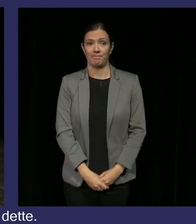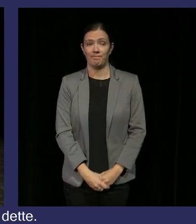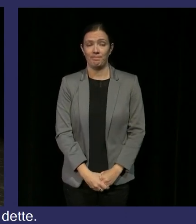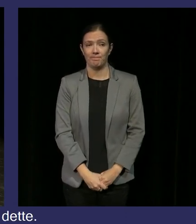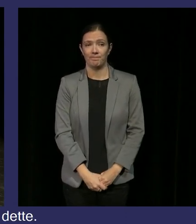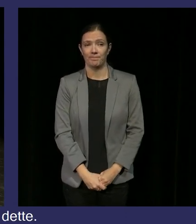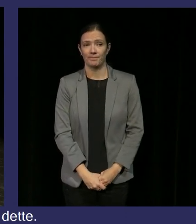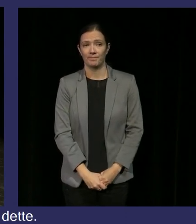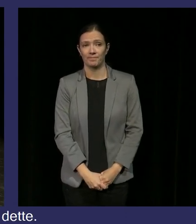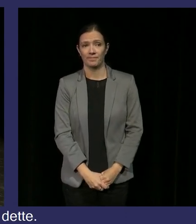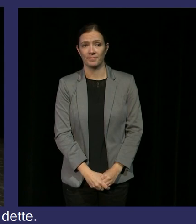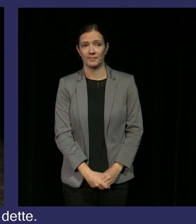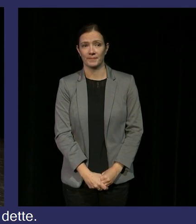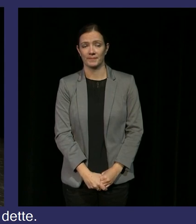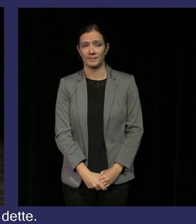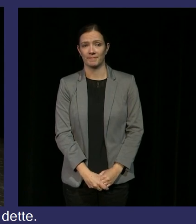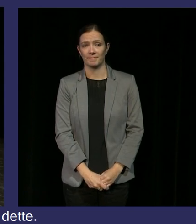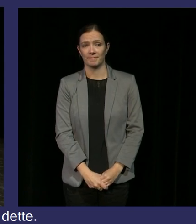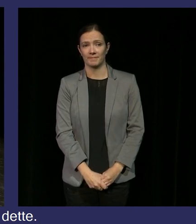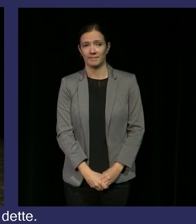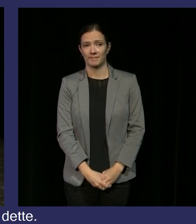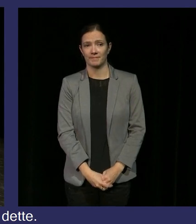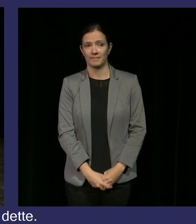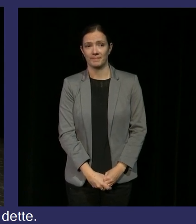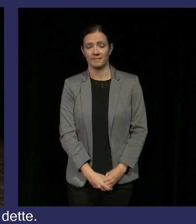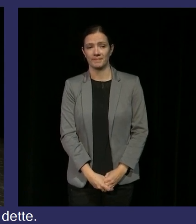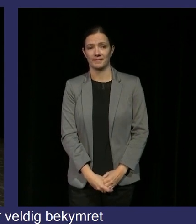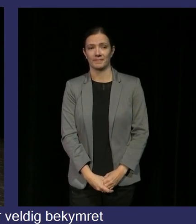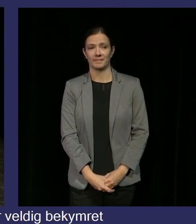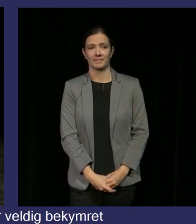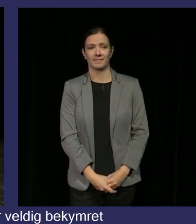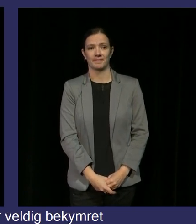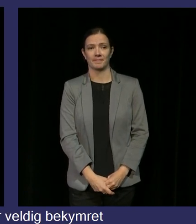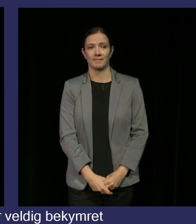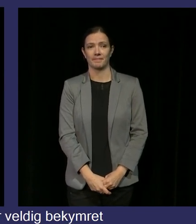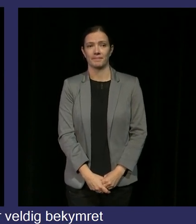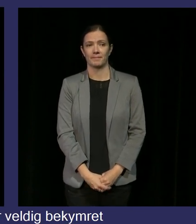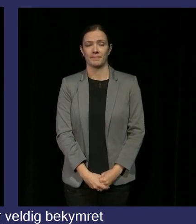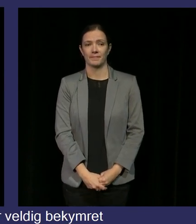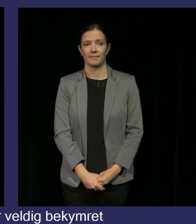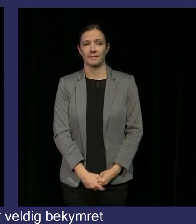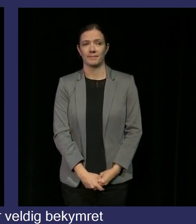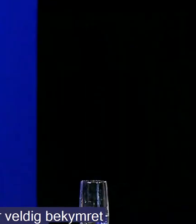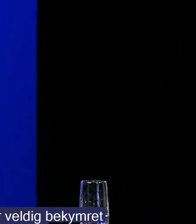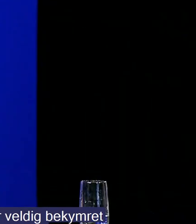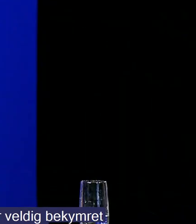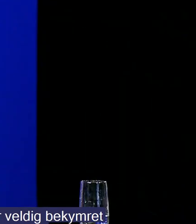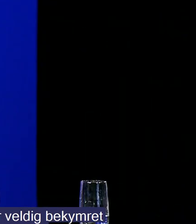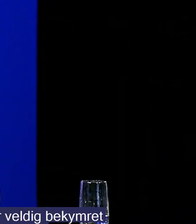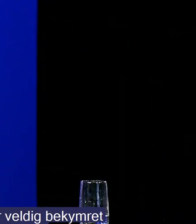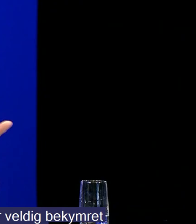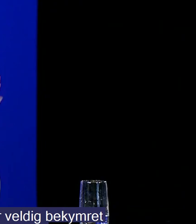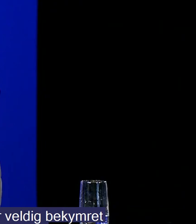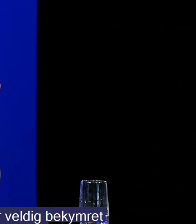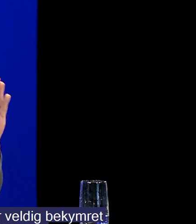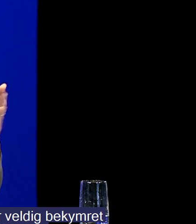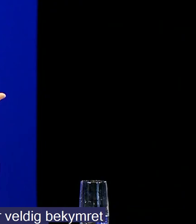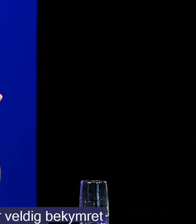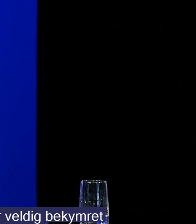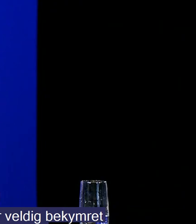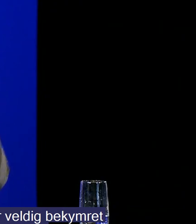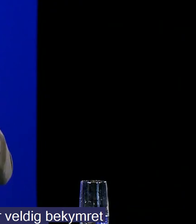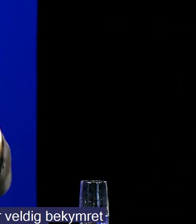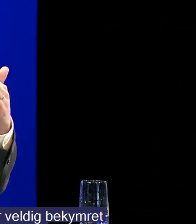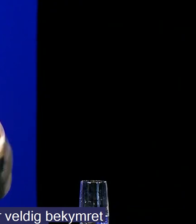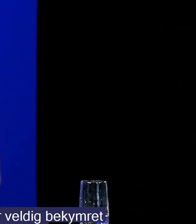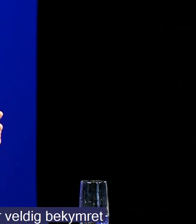Ja, jeg er glad for at du sier dette. Det var en veldig fin avslutning på dette her. Jeg vil også si det at Norges Døveforbund er veldig bekymret for